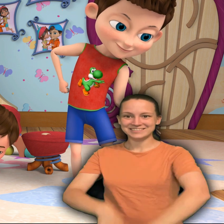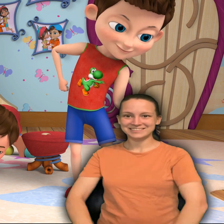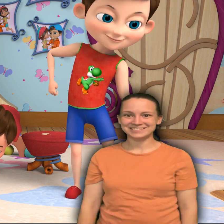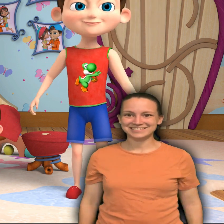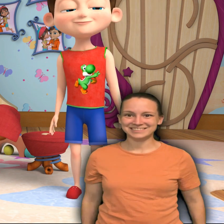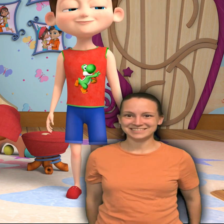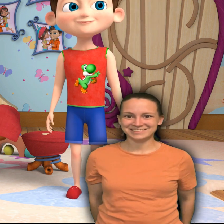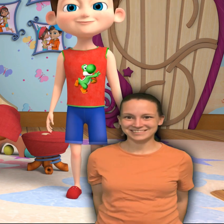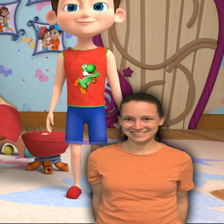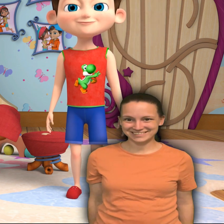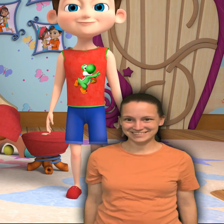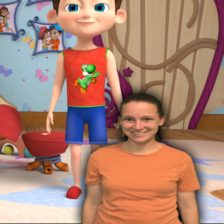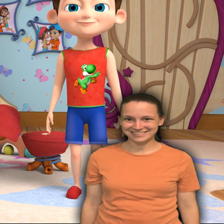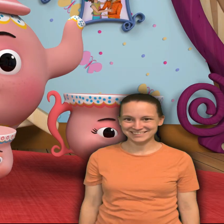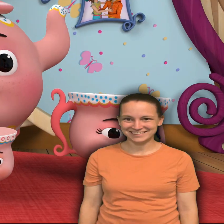вылейте.